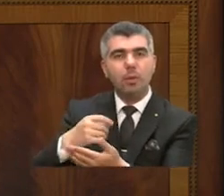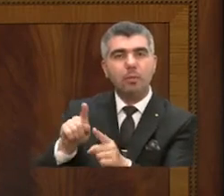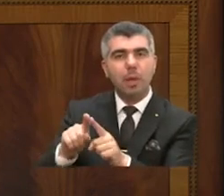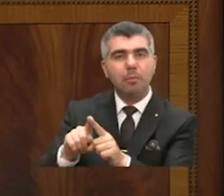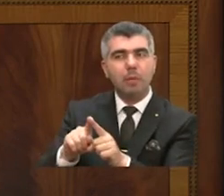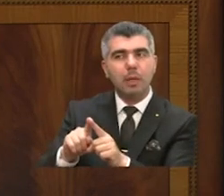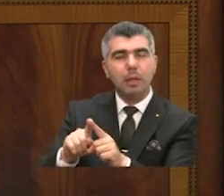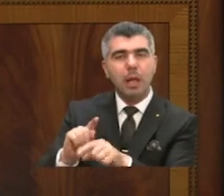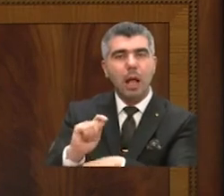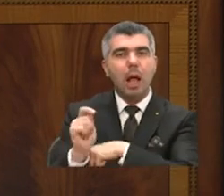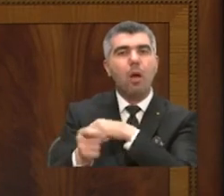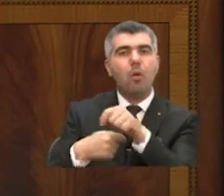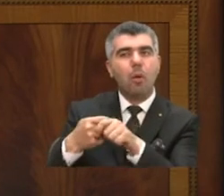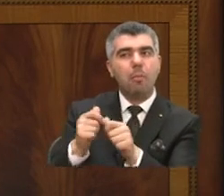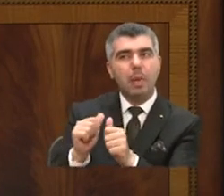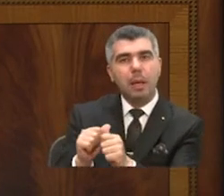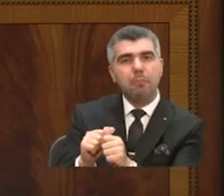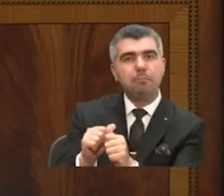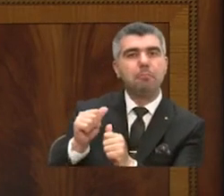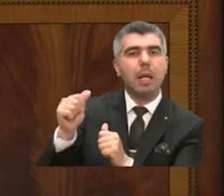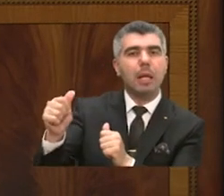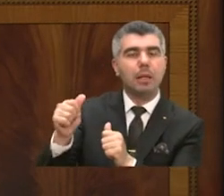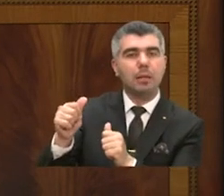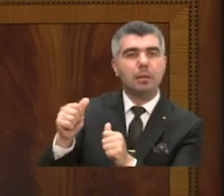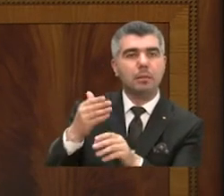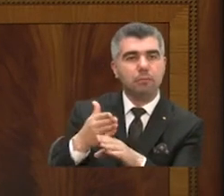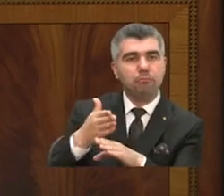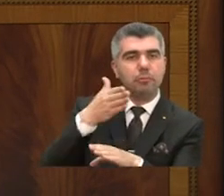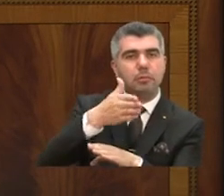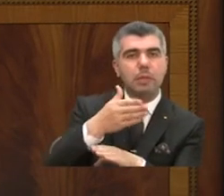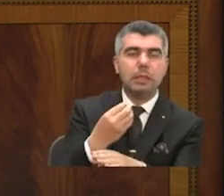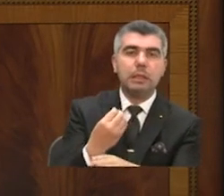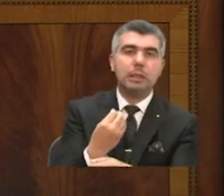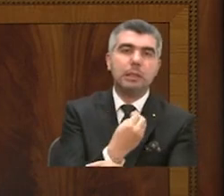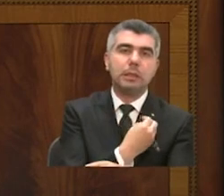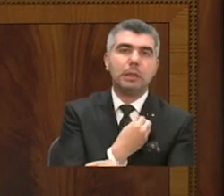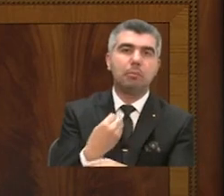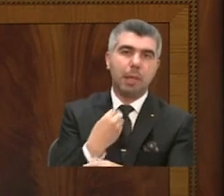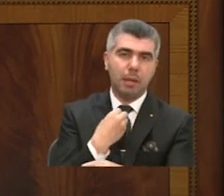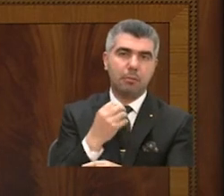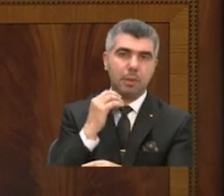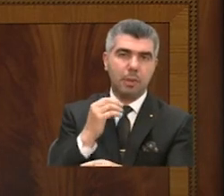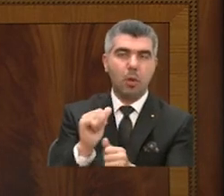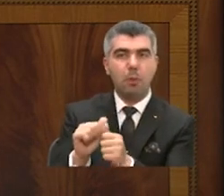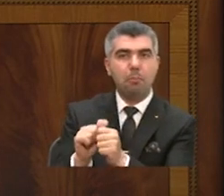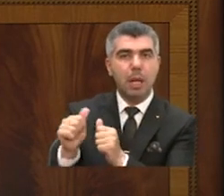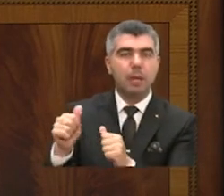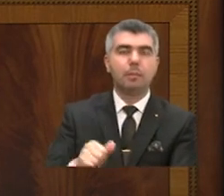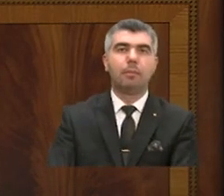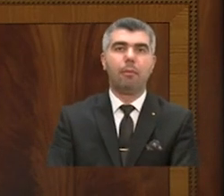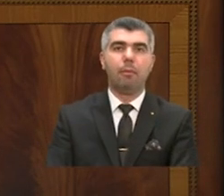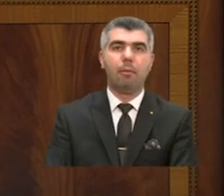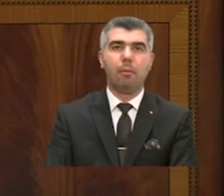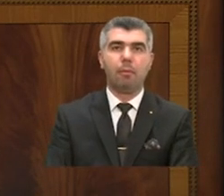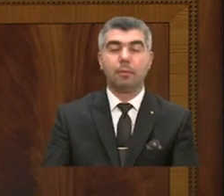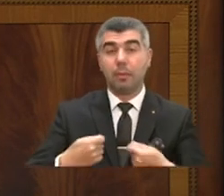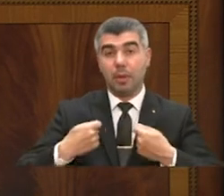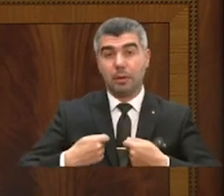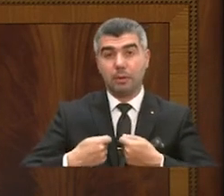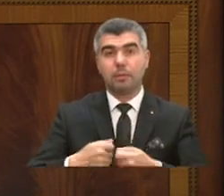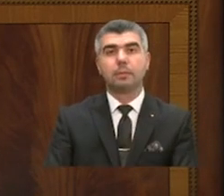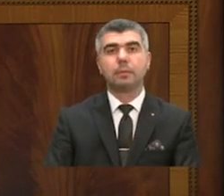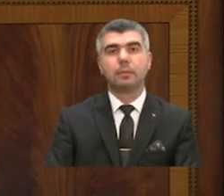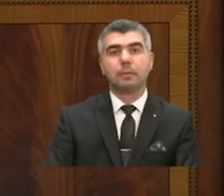عزلة صحية من أجل الولوج إلى خدمات التطبيب عن بعد. سيد الرئيس، سيدات والسادة